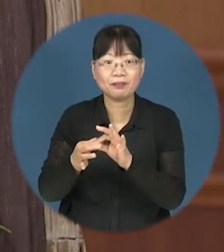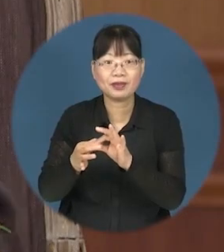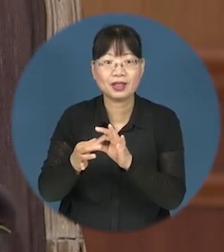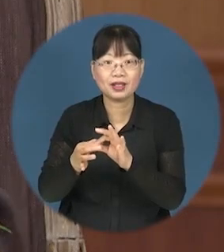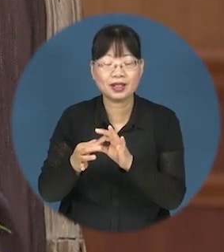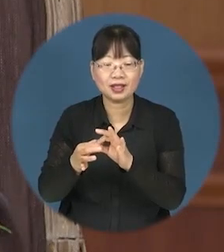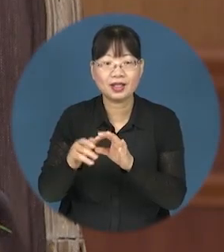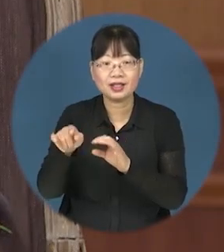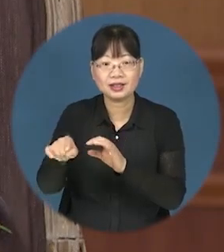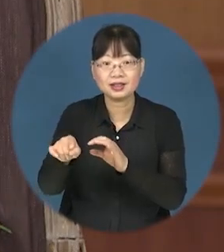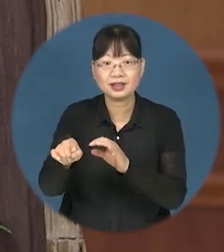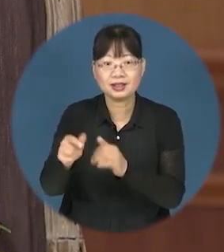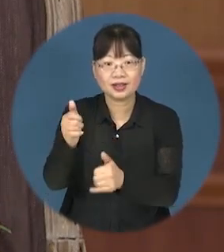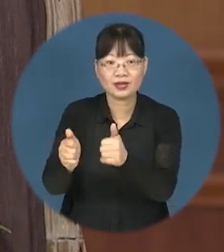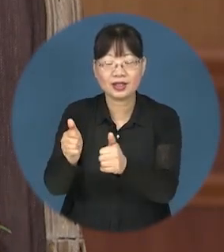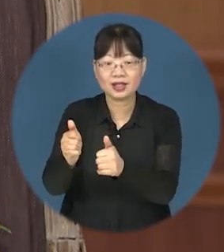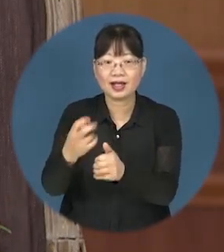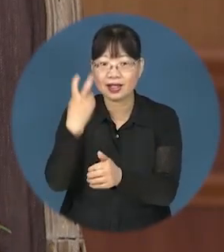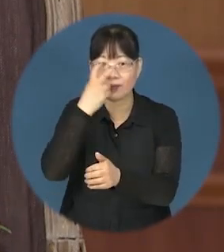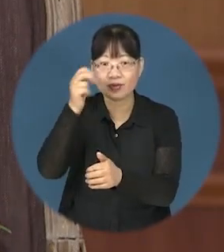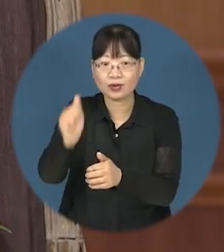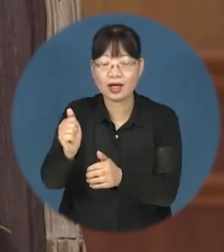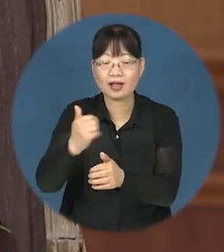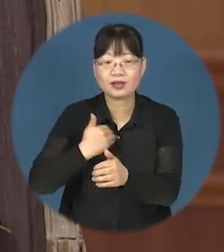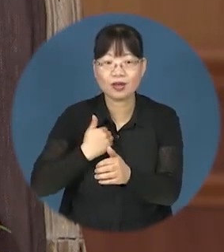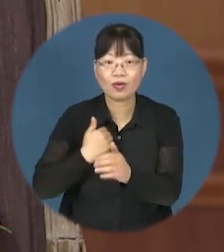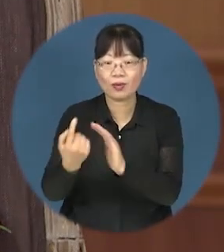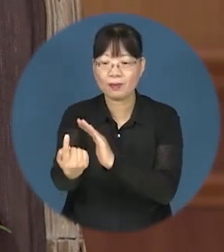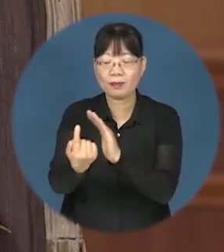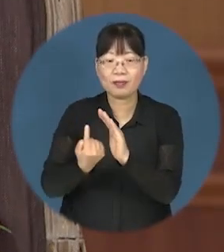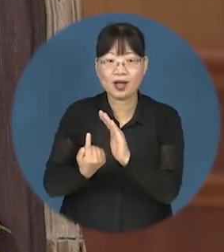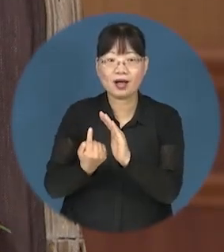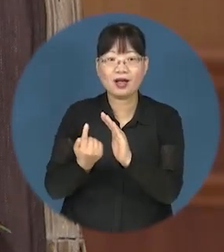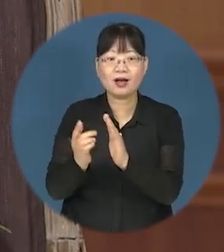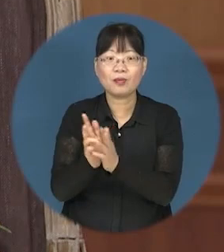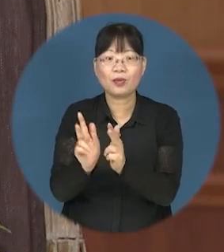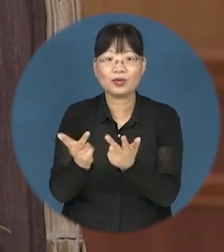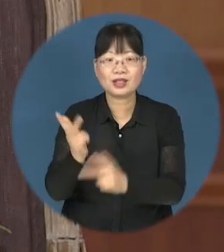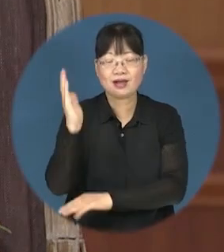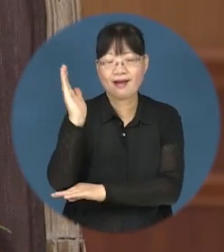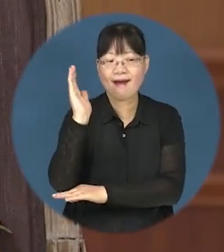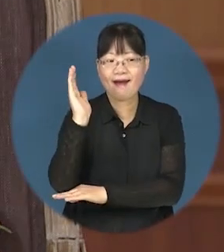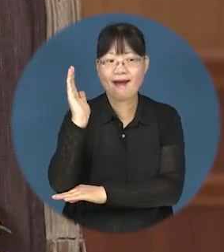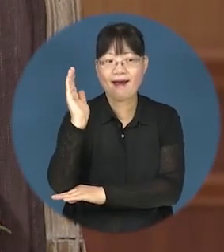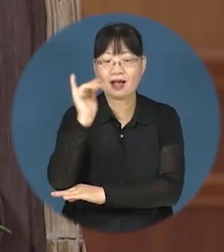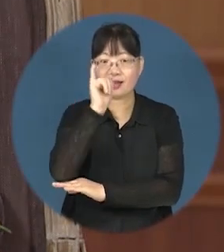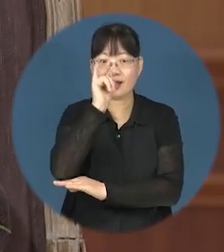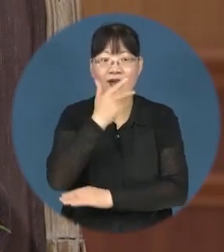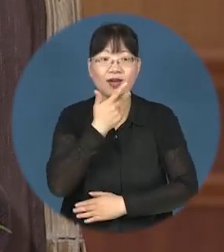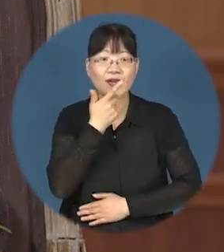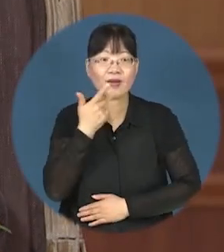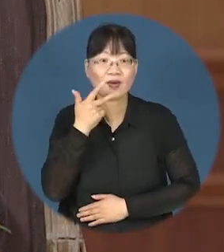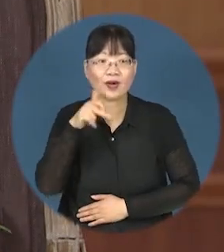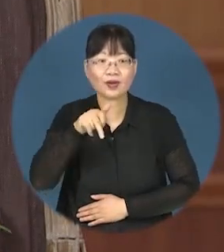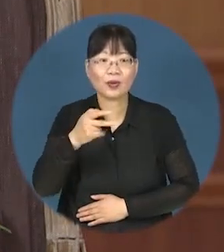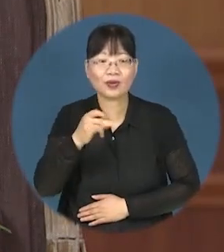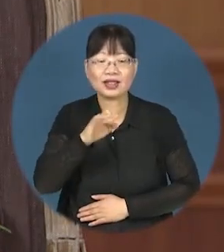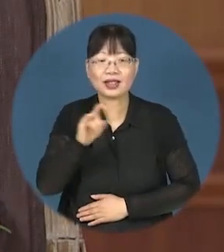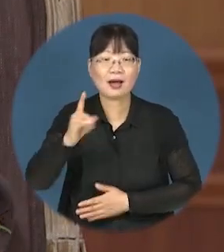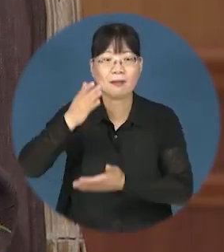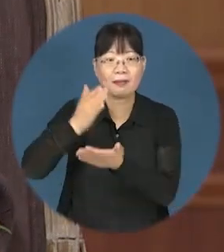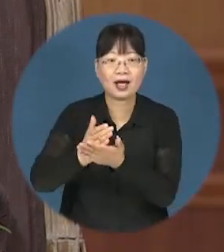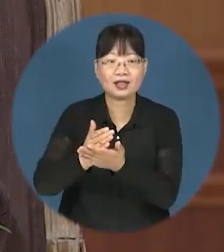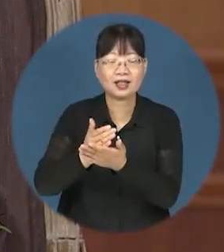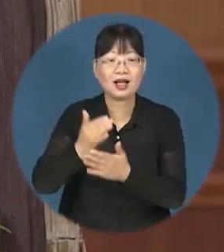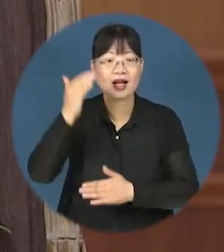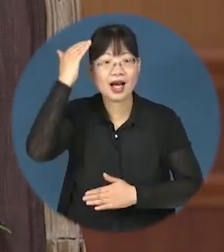총 감독님이 그 방문을 할 때 주셨어요 그래서 본인의 이야기를 하시더라구요 영어로 코리아 가 아닌